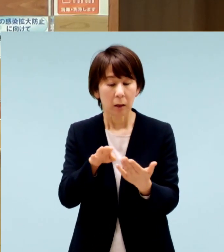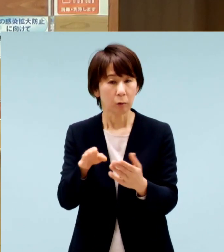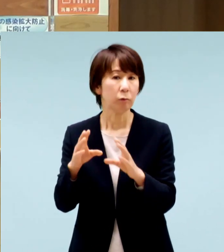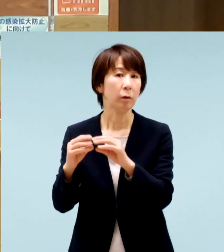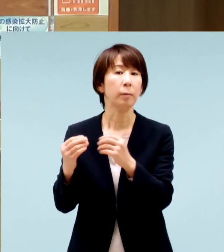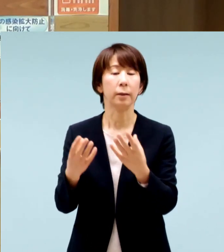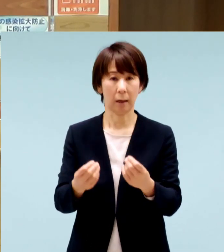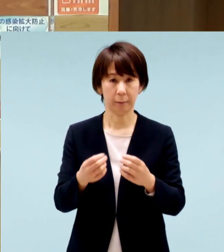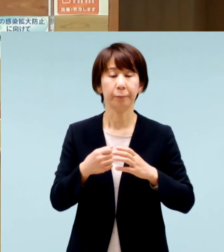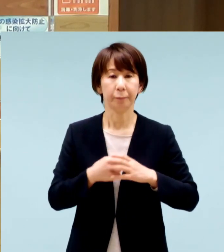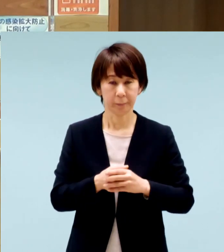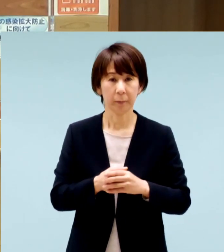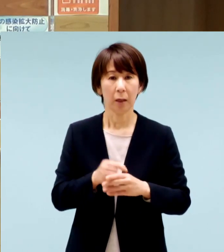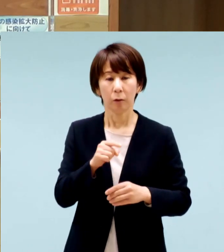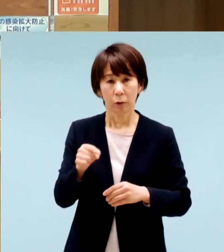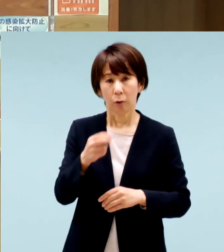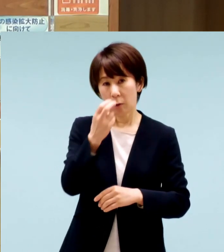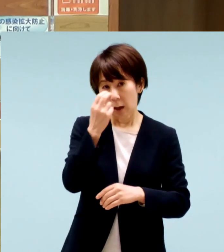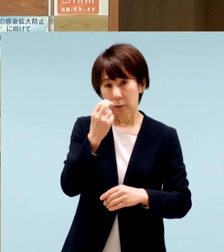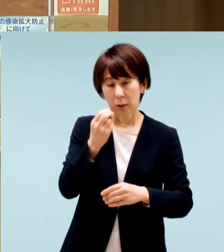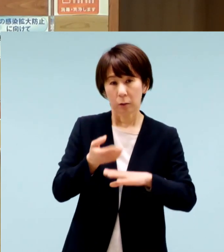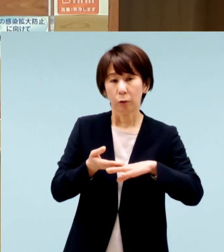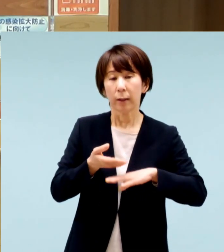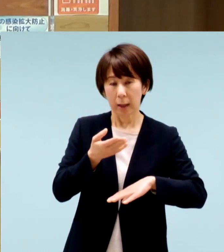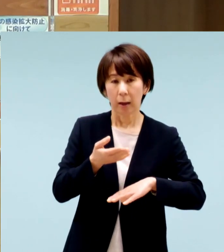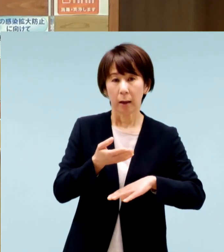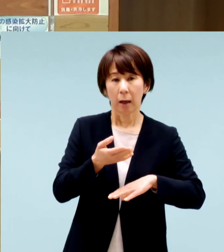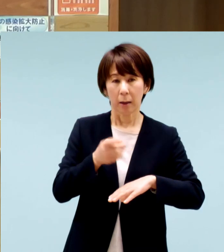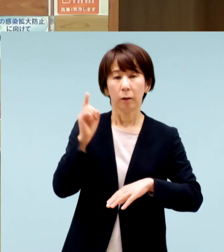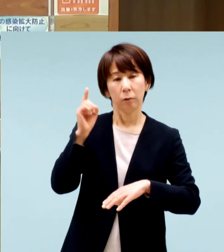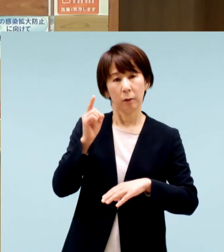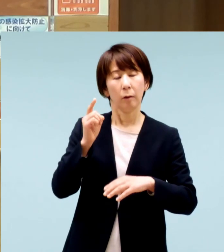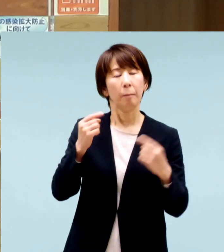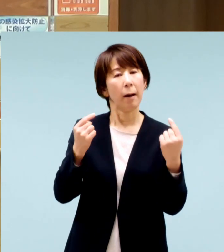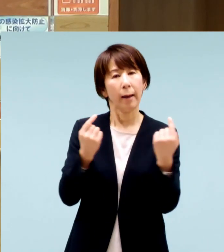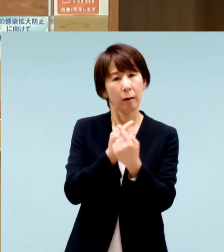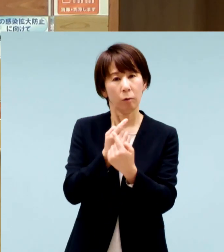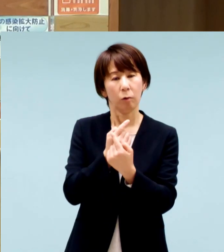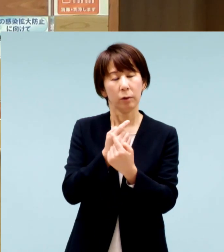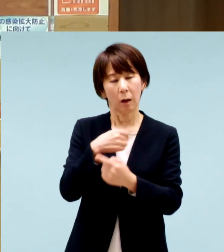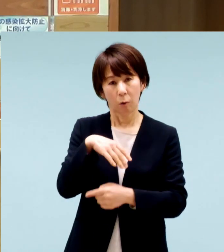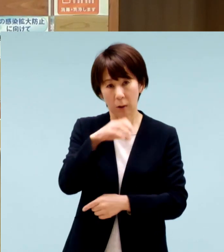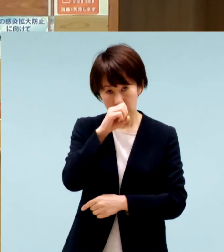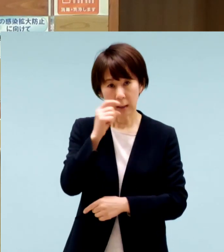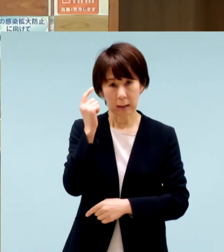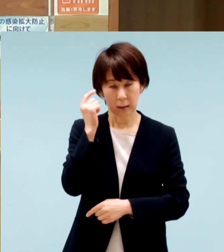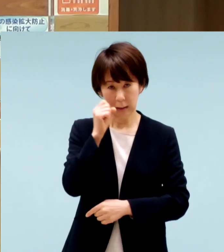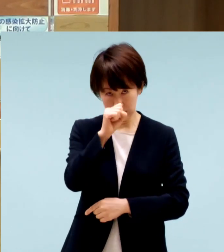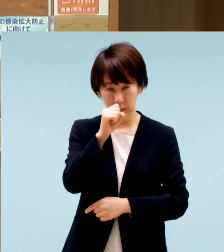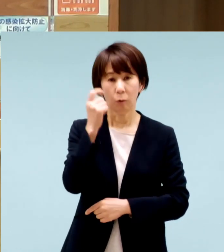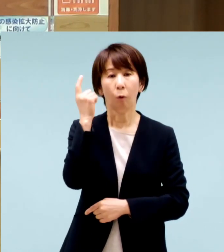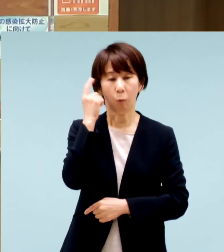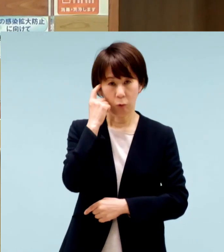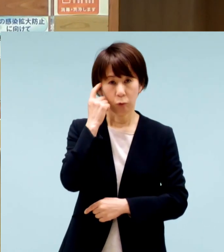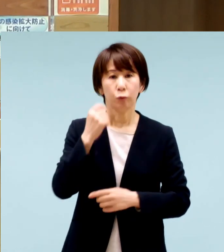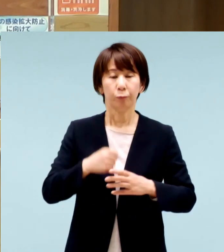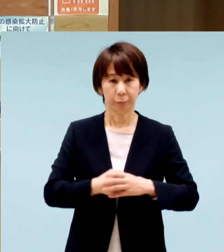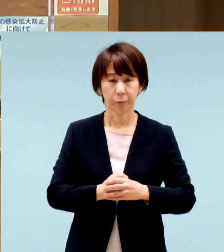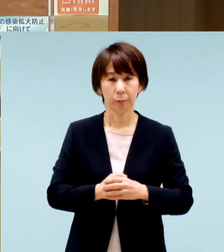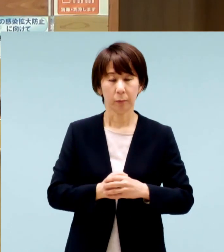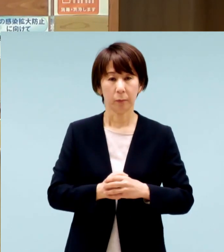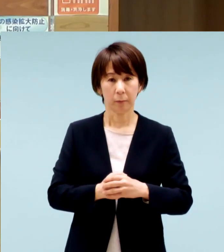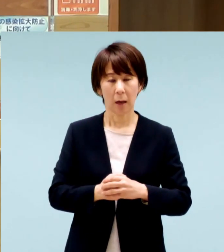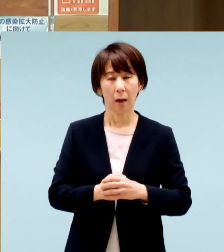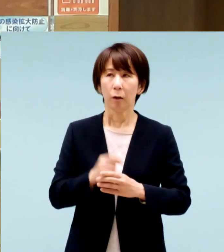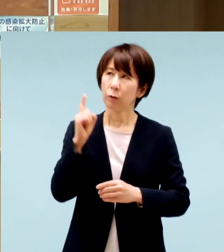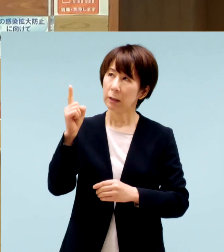でちゃんと変更した方が私はいいなと思ってるんですけど、国が出してくるかどうかっていうのはあるん